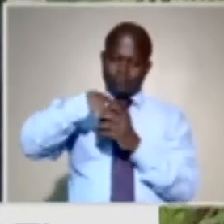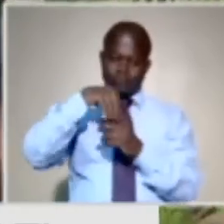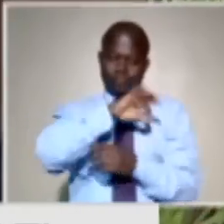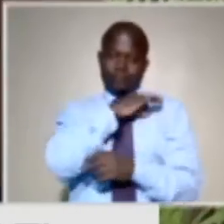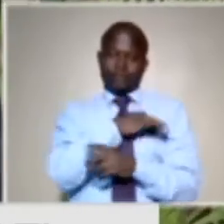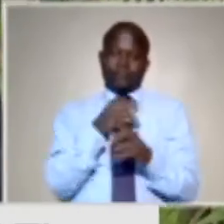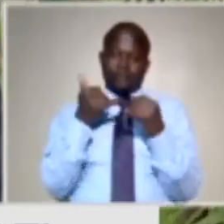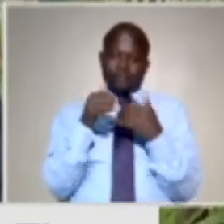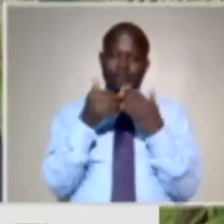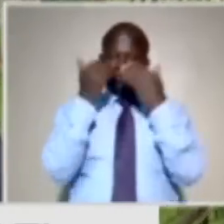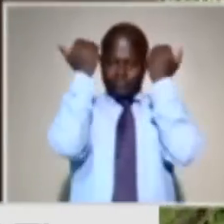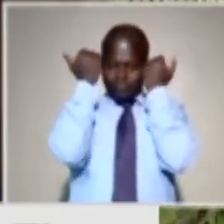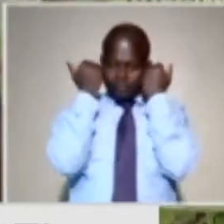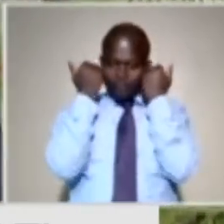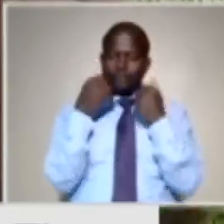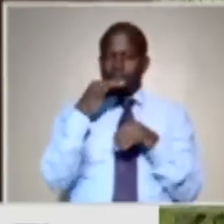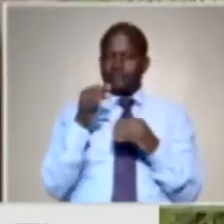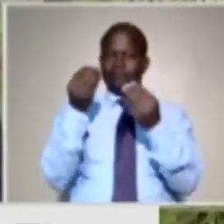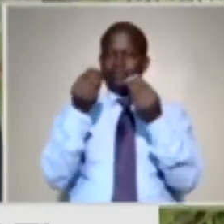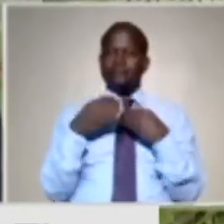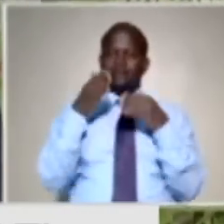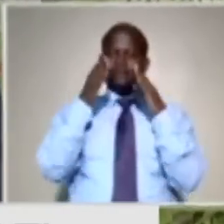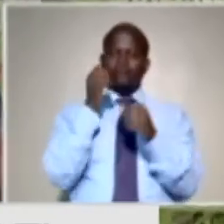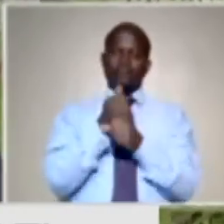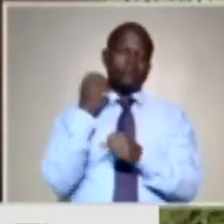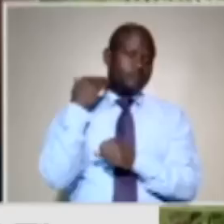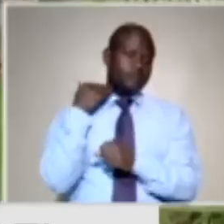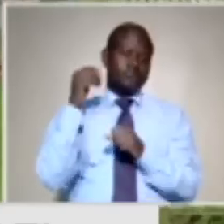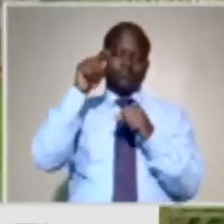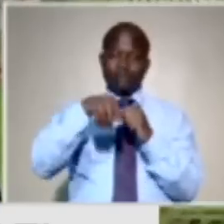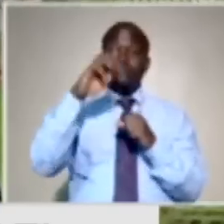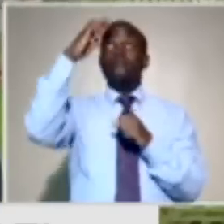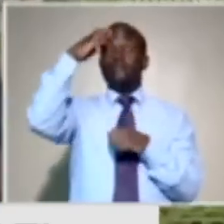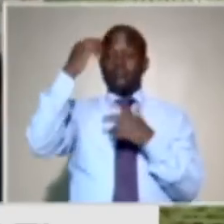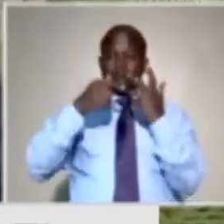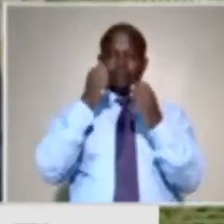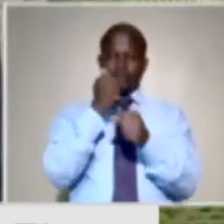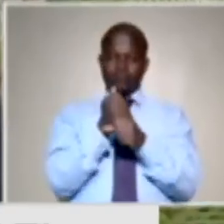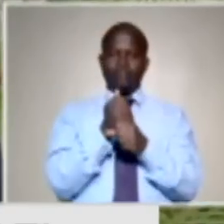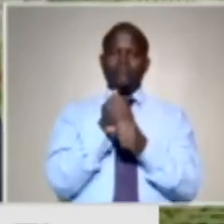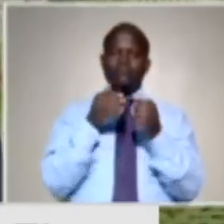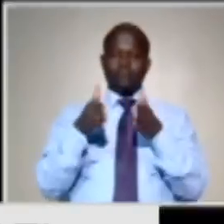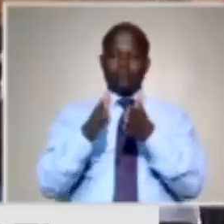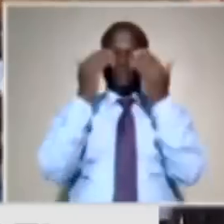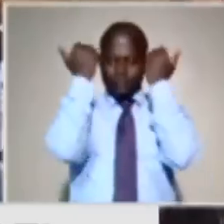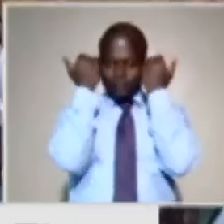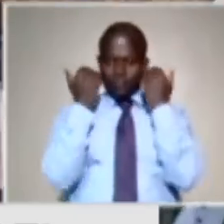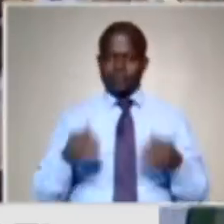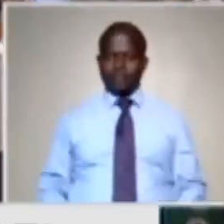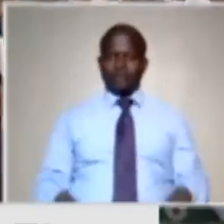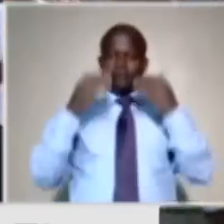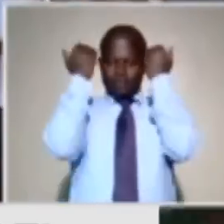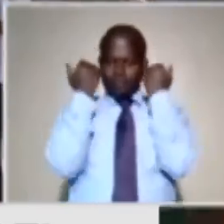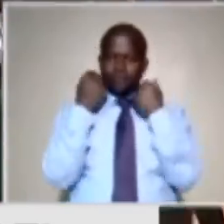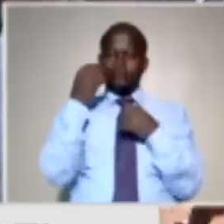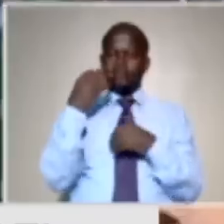padiri. Noneho ubutabera bw'Ubufaransa ntibuduha umujenosideri wacu aze tumwibutse ibyo yadukoreye, tugane mu nzira y'ubutabera. Ubutabera